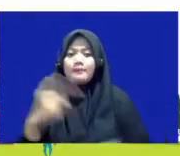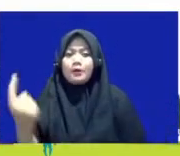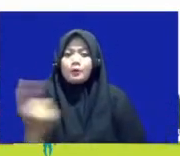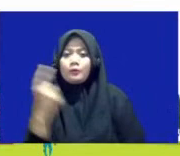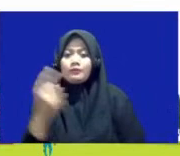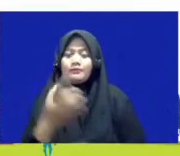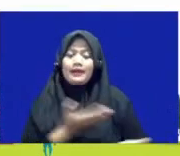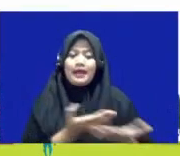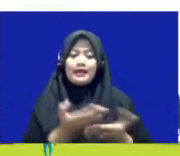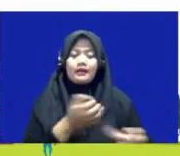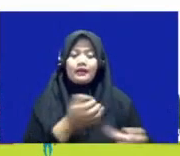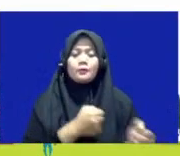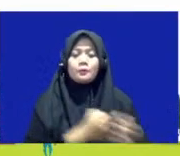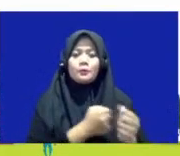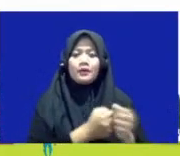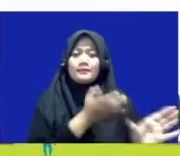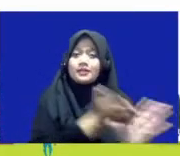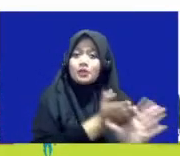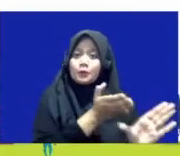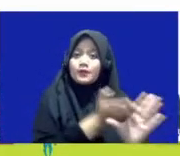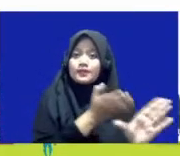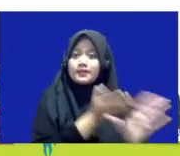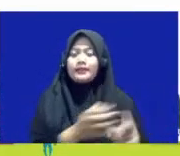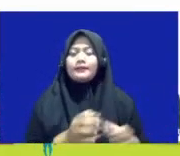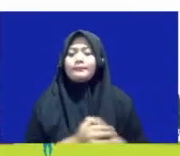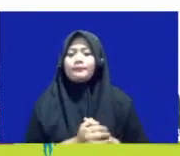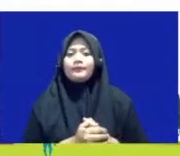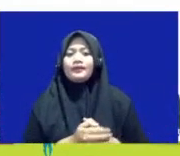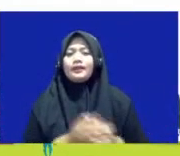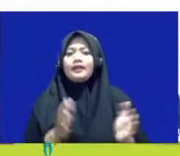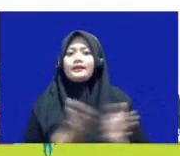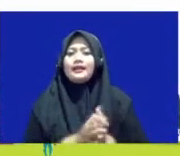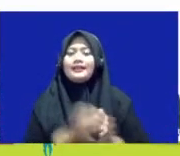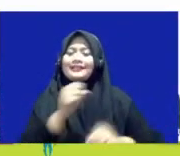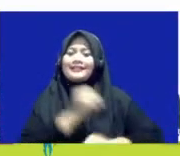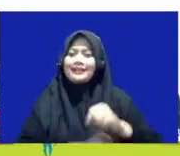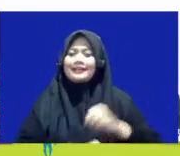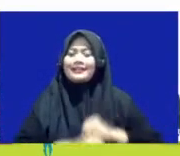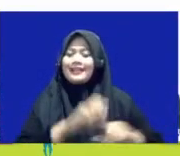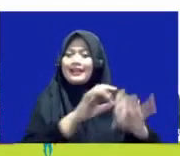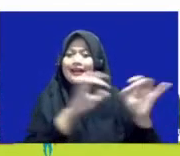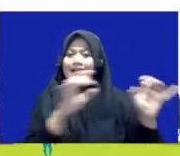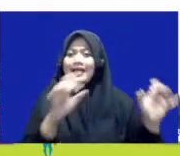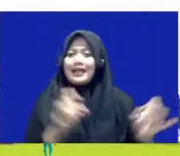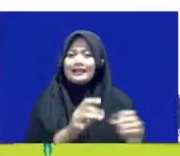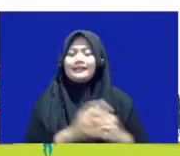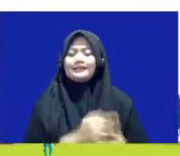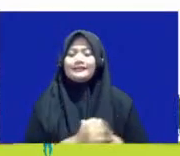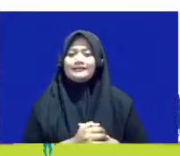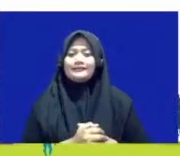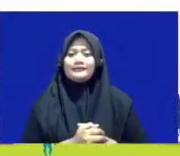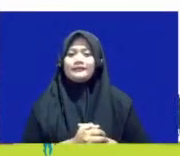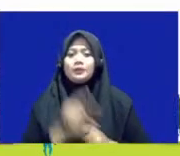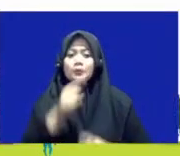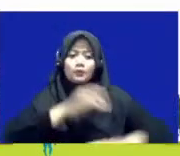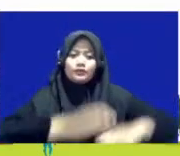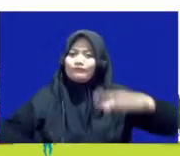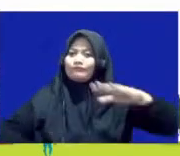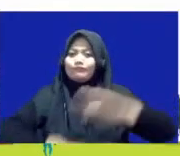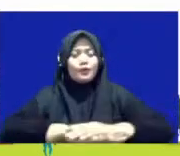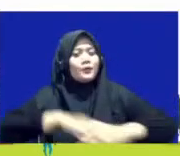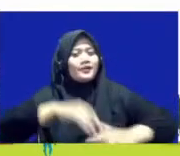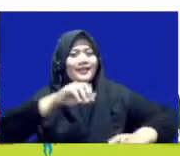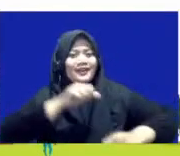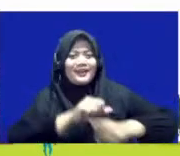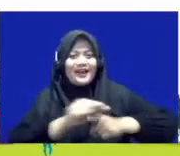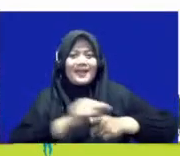psikososial, dan lain dan kegiatan-kegiatan lain yang di situ memang sepenuhnya dilatih oleh